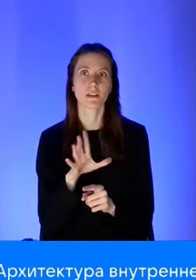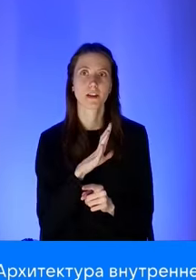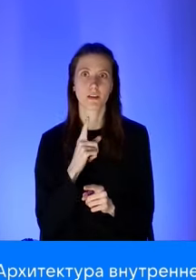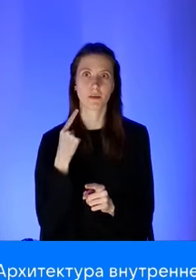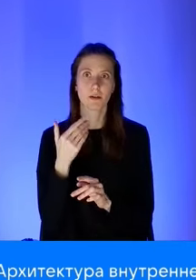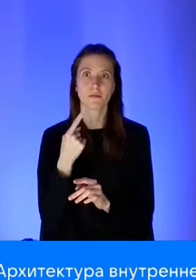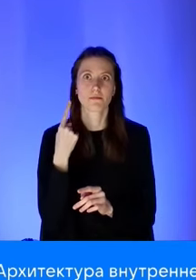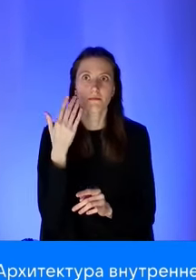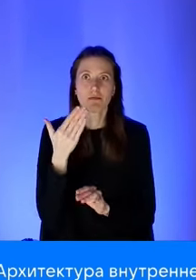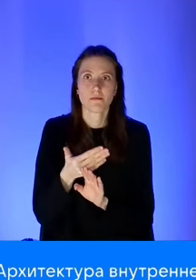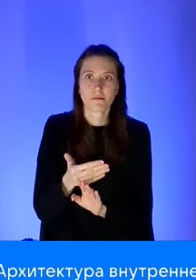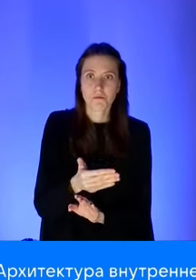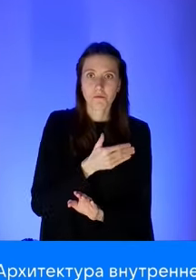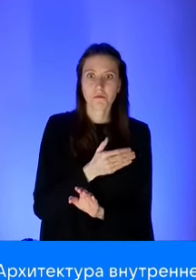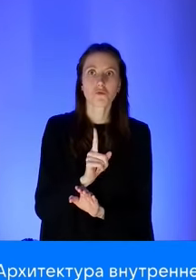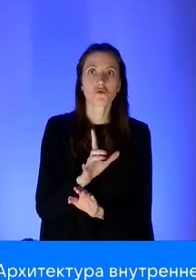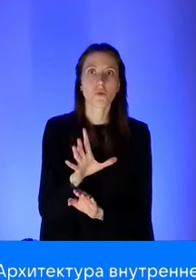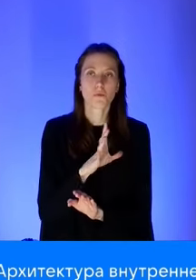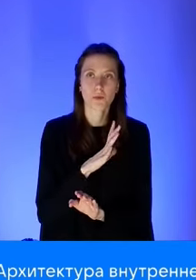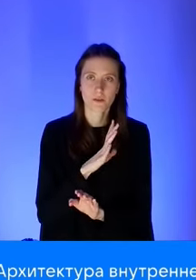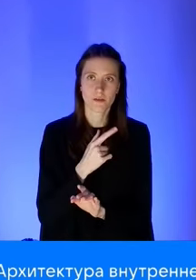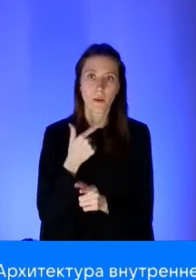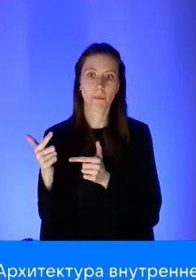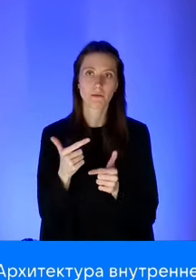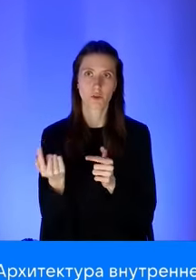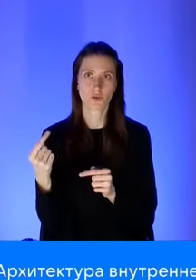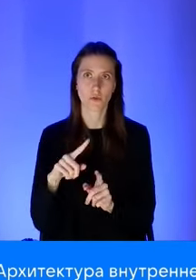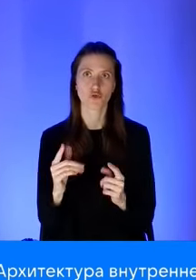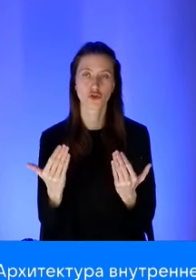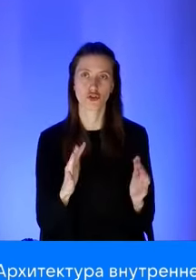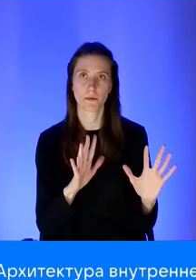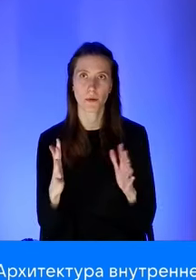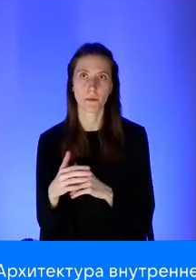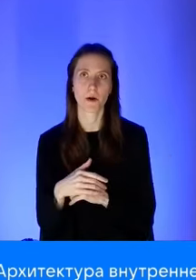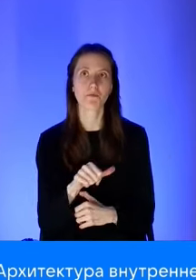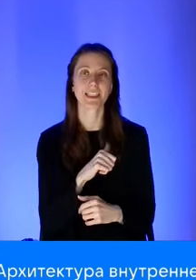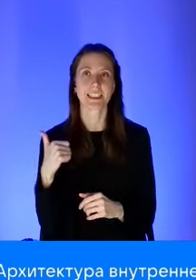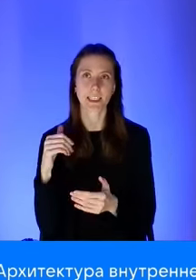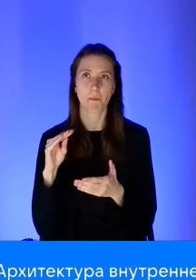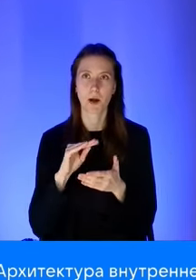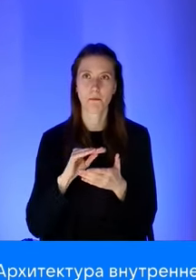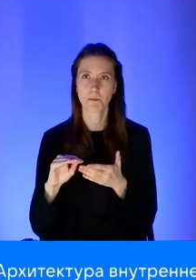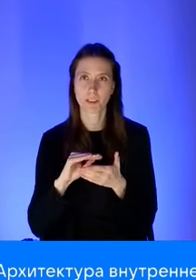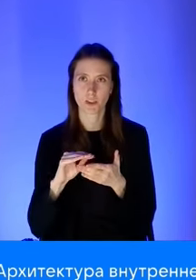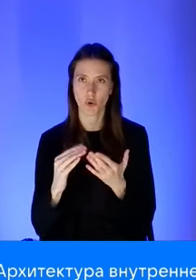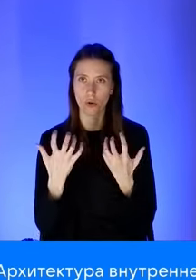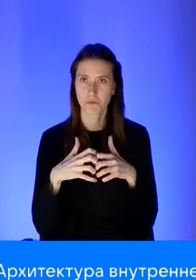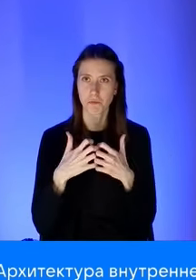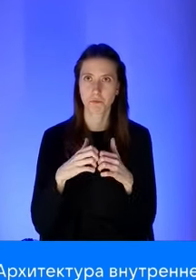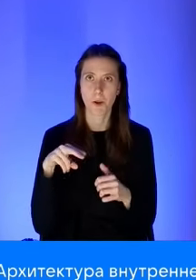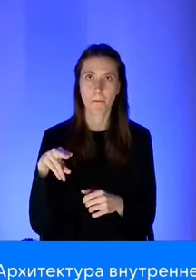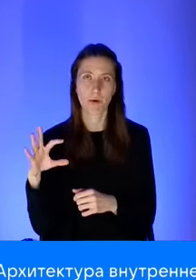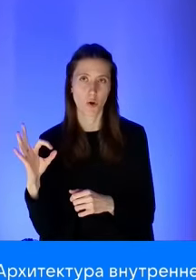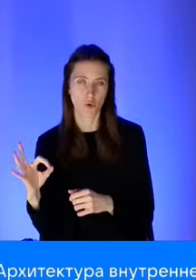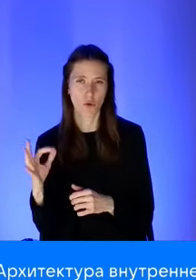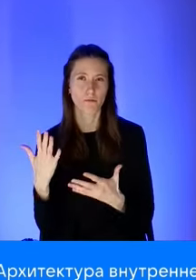вот происходит в этом всём окружении самописная по вот я с этого хотел начать там Если